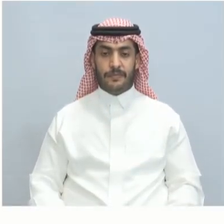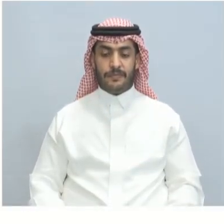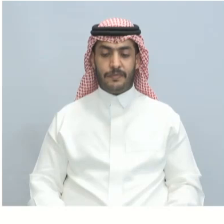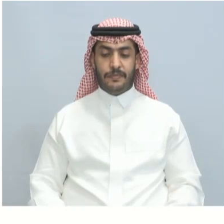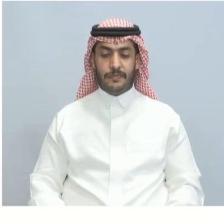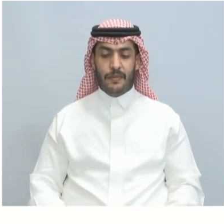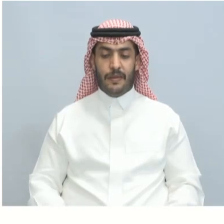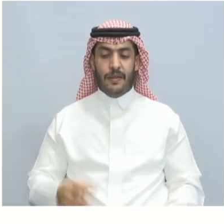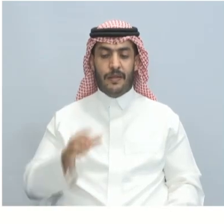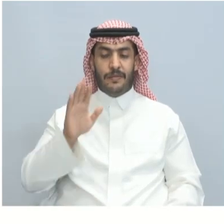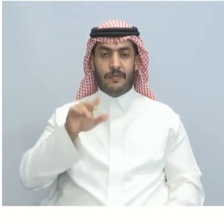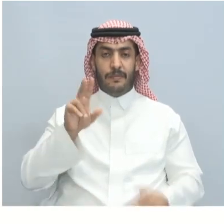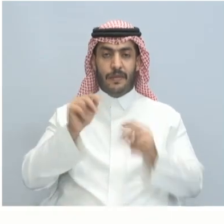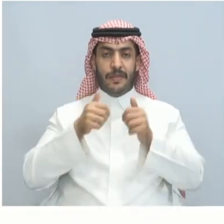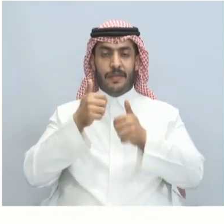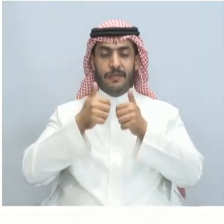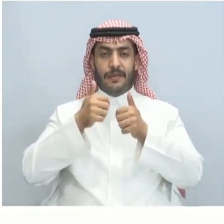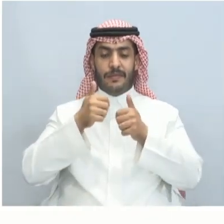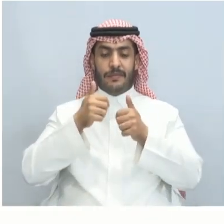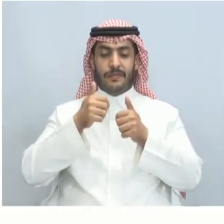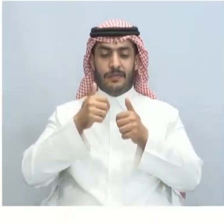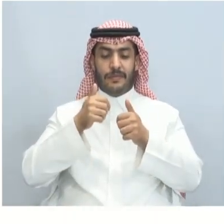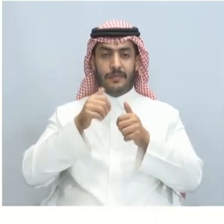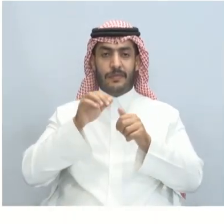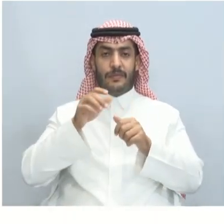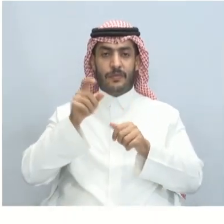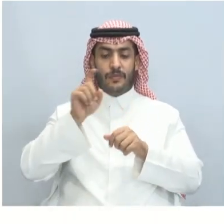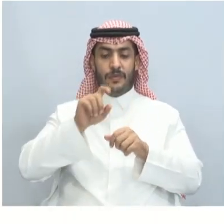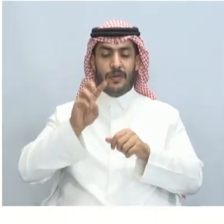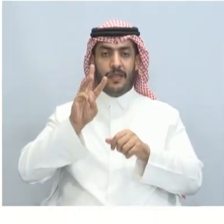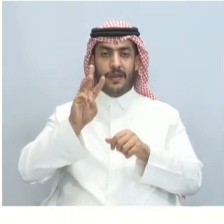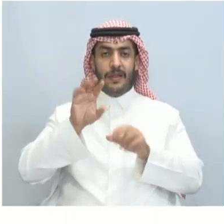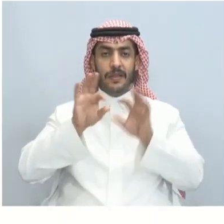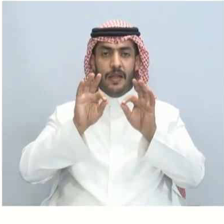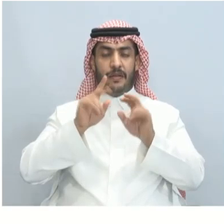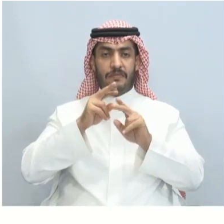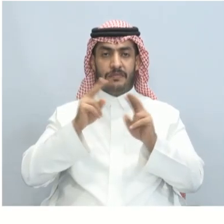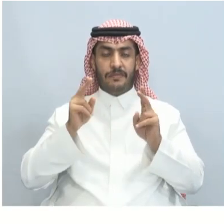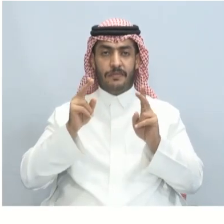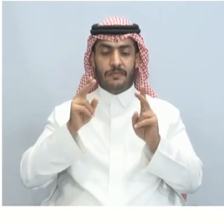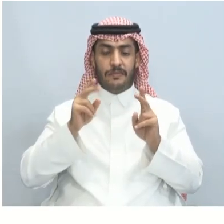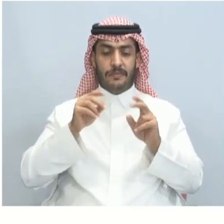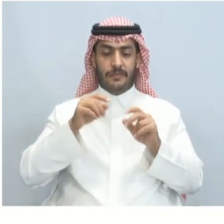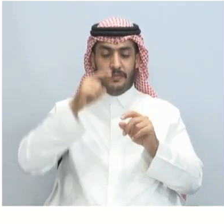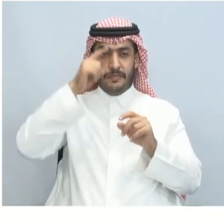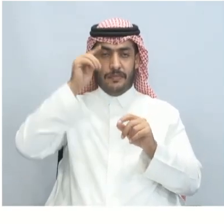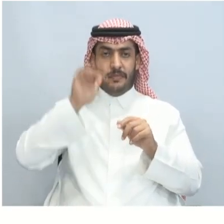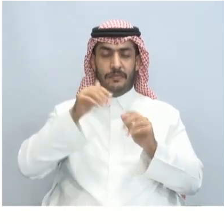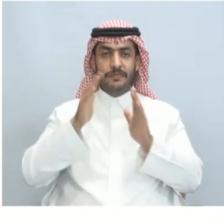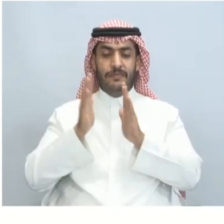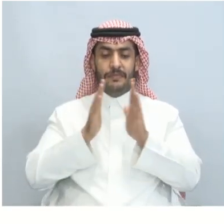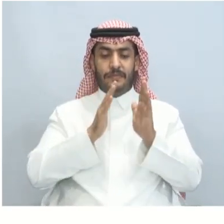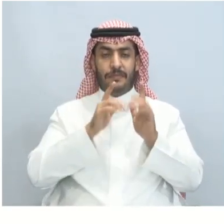ورب لدينا مثال من اختبار السؤال الثالث اختيار من متعدد اذا اجري